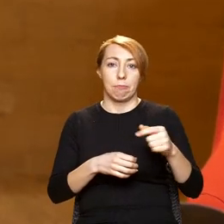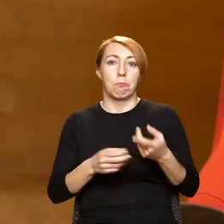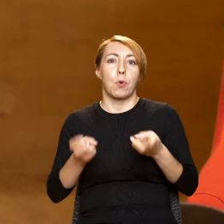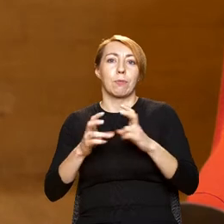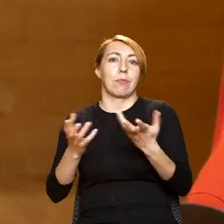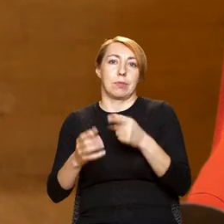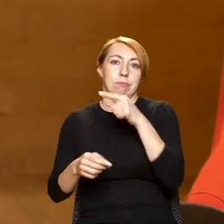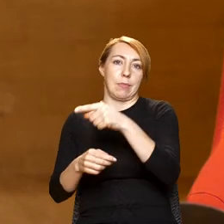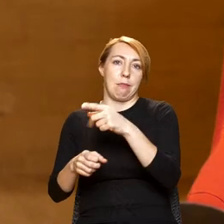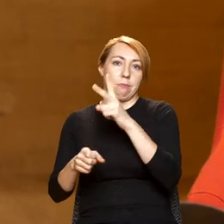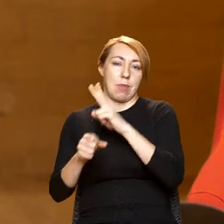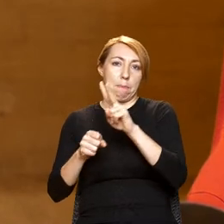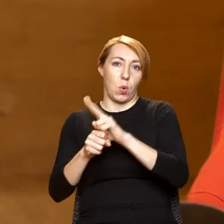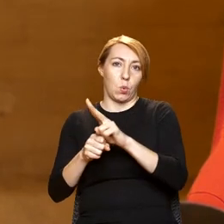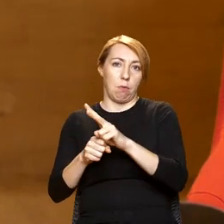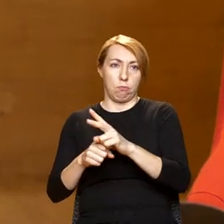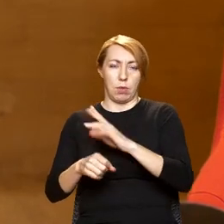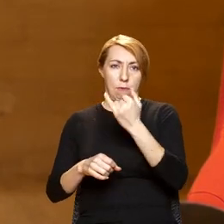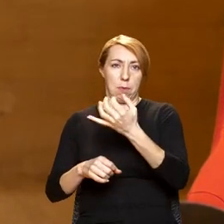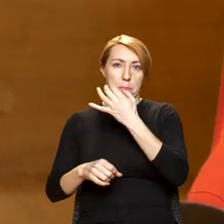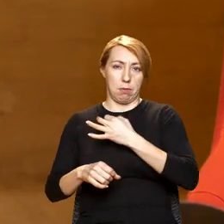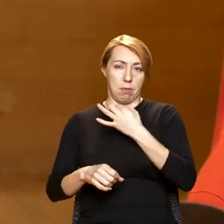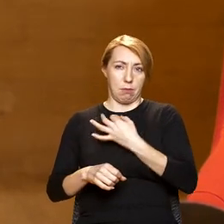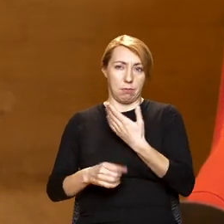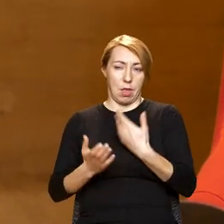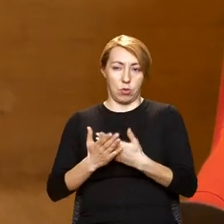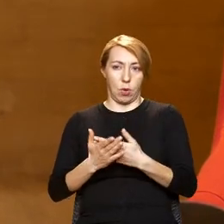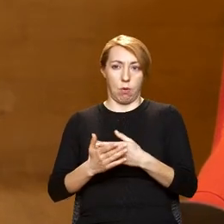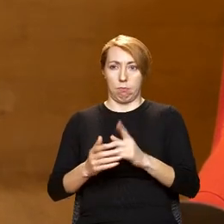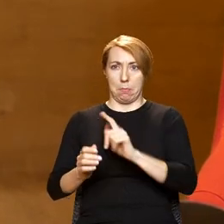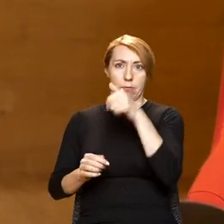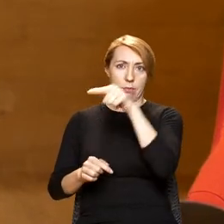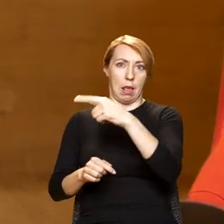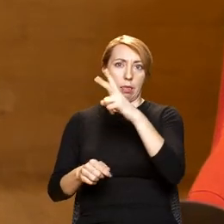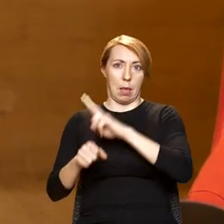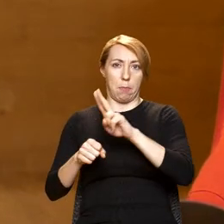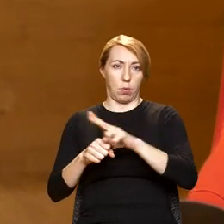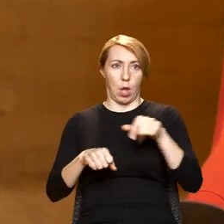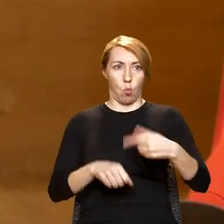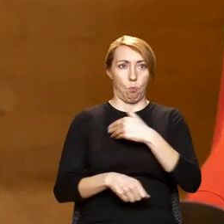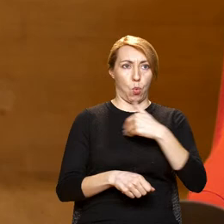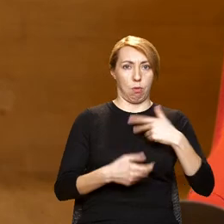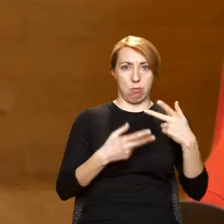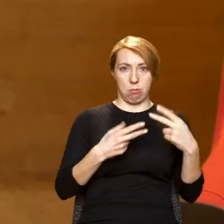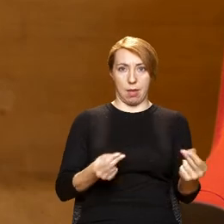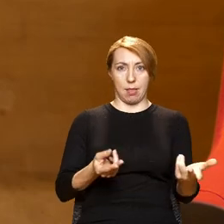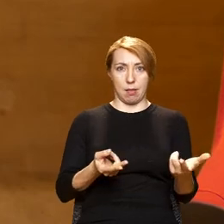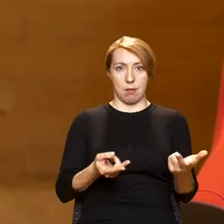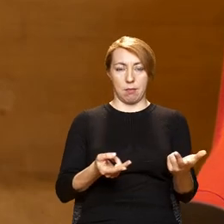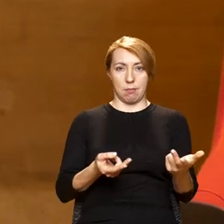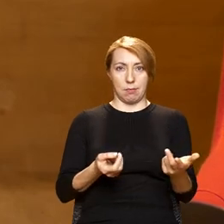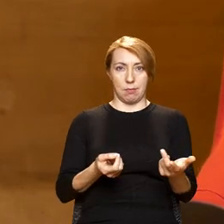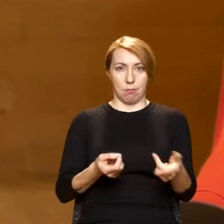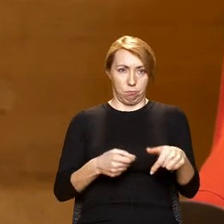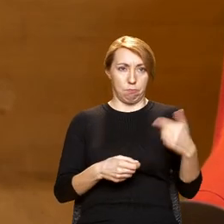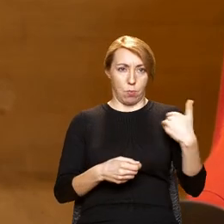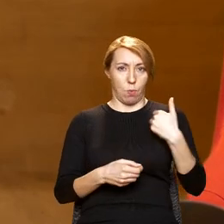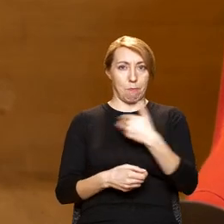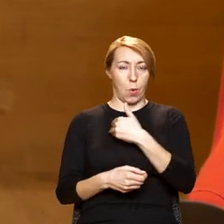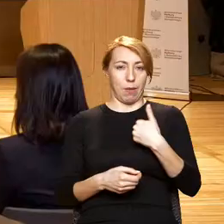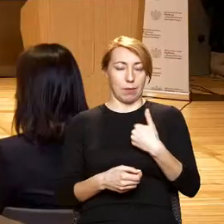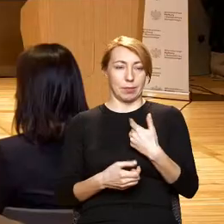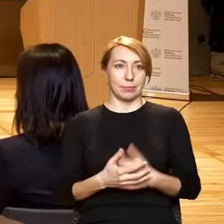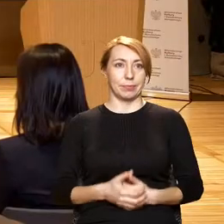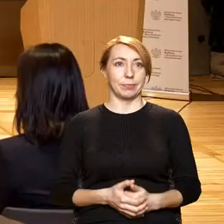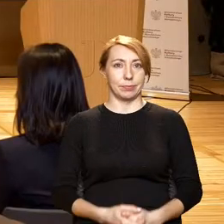Japonii. Bo wszyscy się pytają, a dlaczego Japonia, a nie Polska, skoro był Polakiem i jest w Polsce jakoś tam znany.